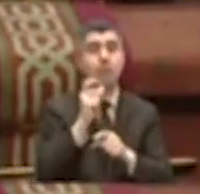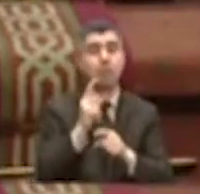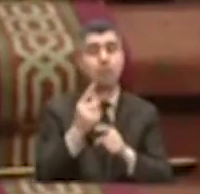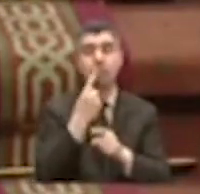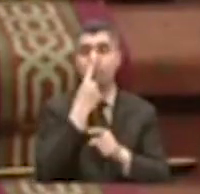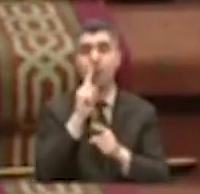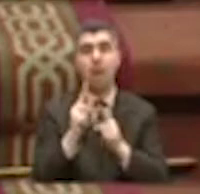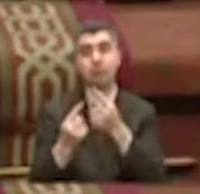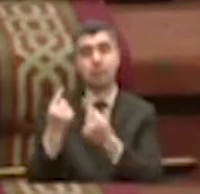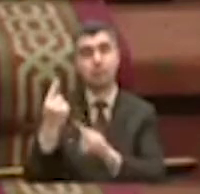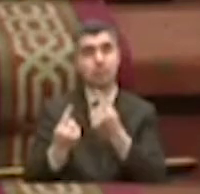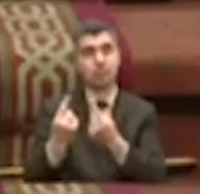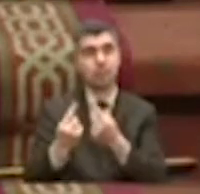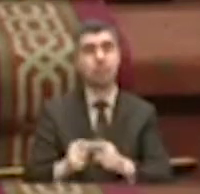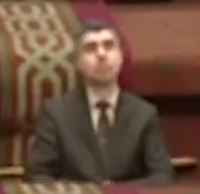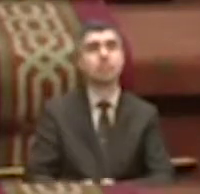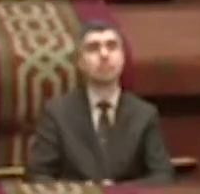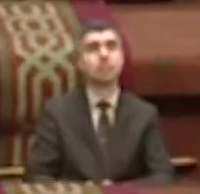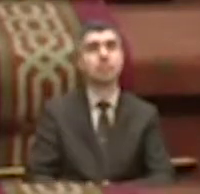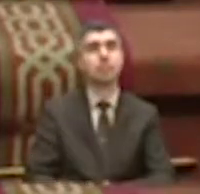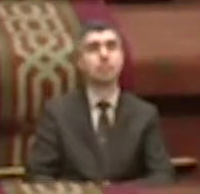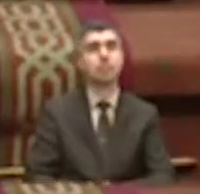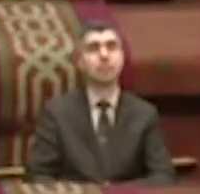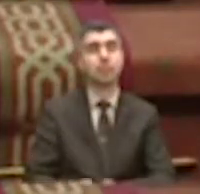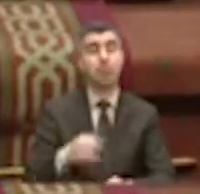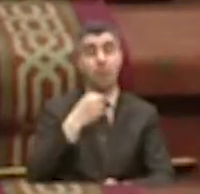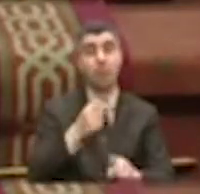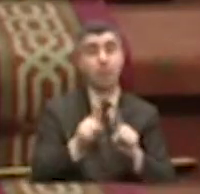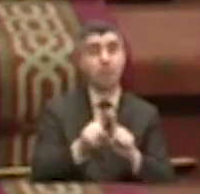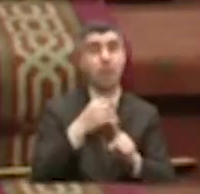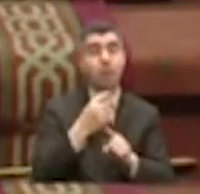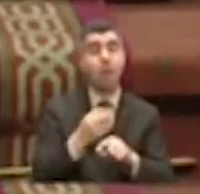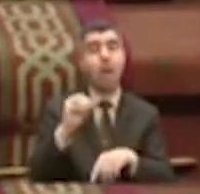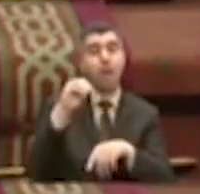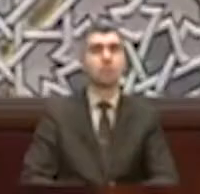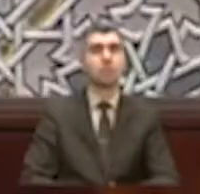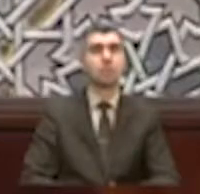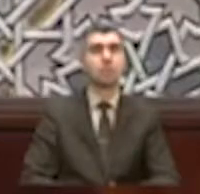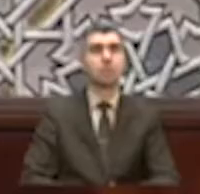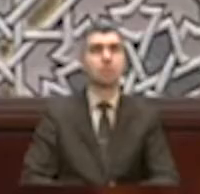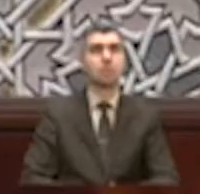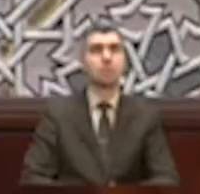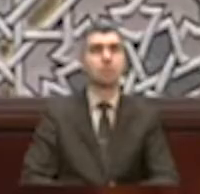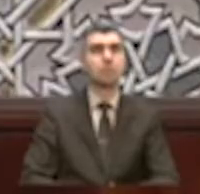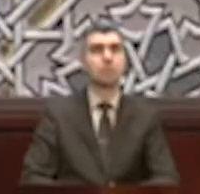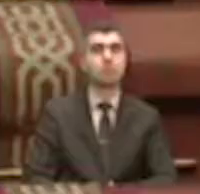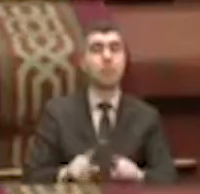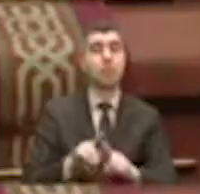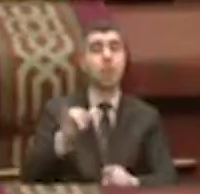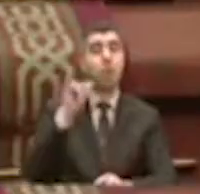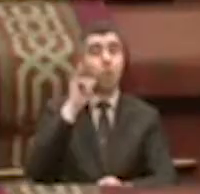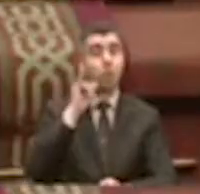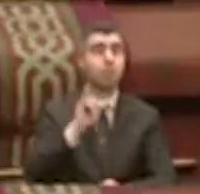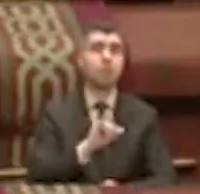اذا احنا عارفين نقولوا الله ينعل الشيطان، هذا الشيء قلتوه وعاودتوه. غير انا ما تنكذب على تا واحد، هذا